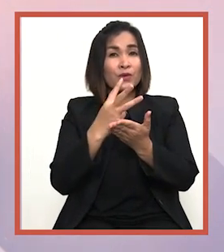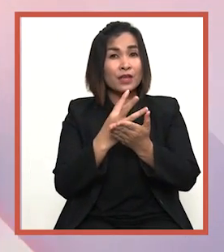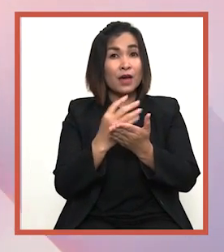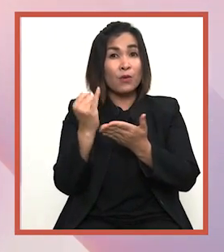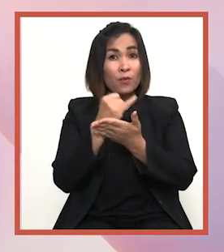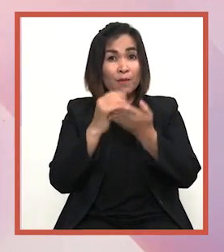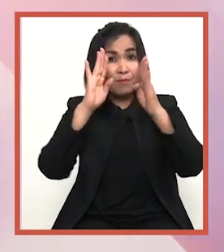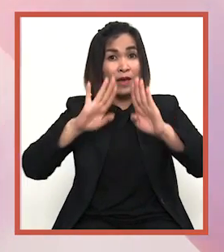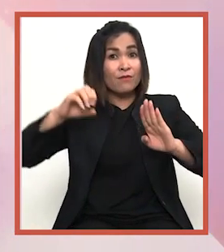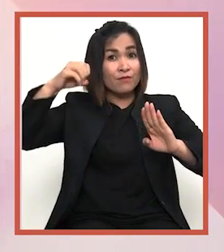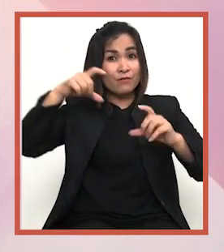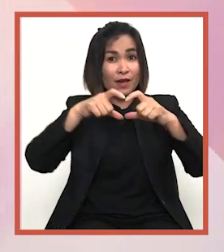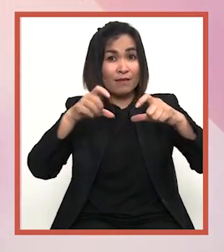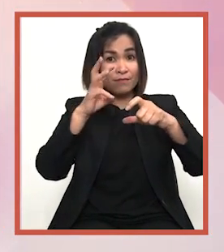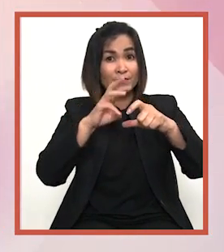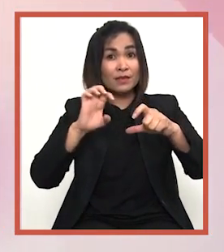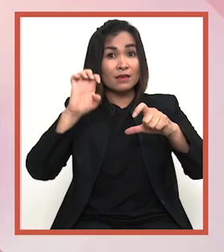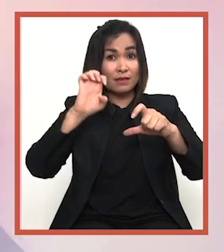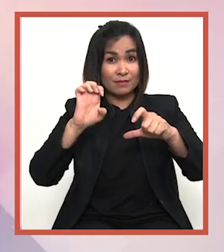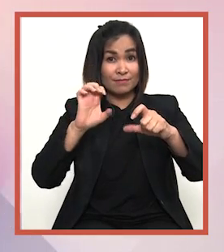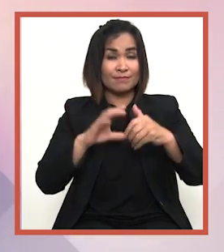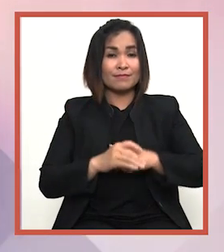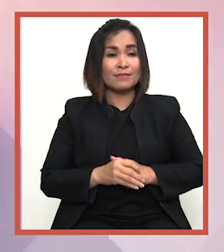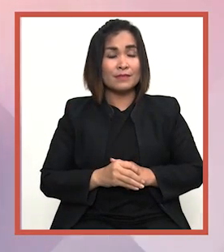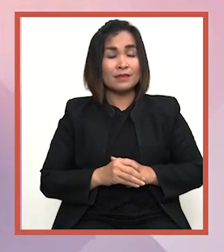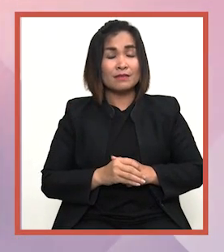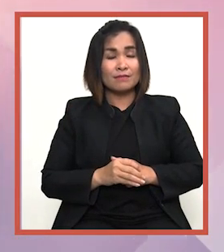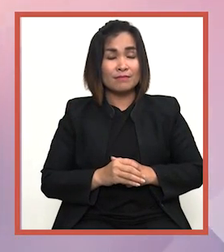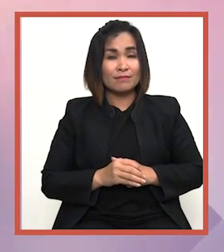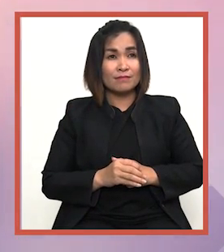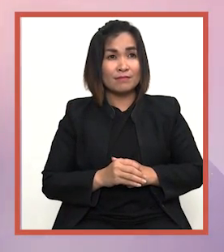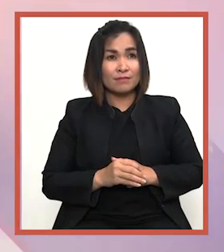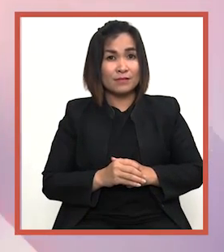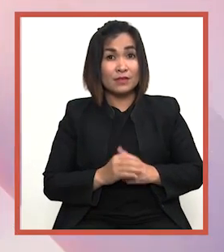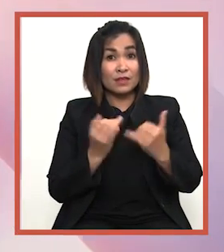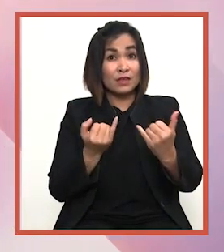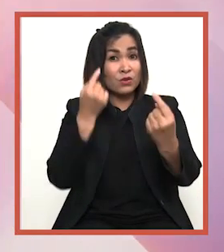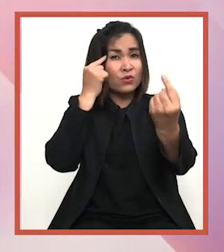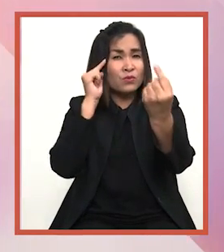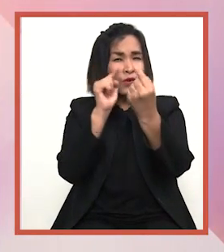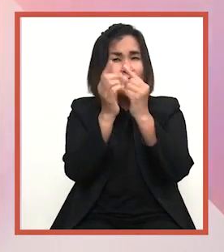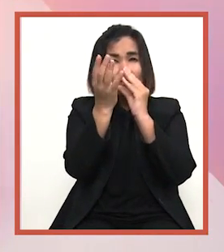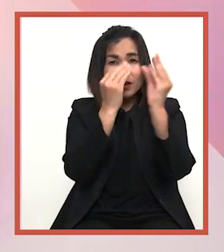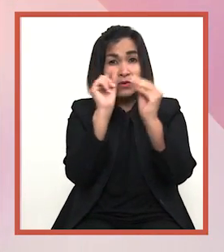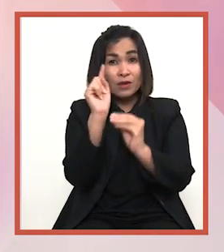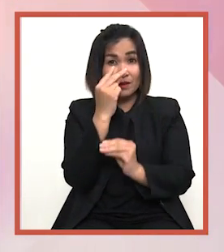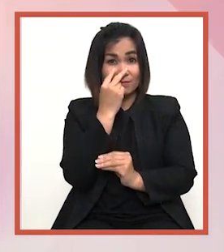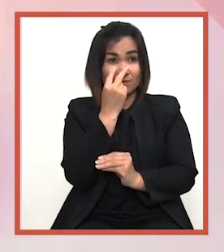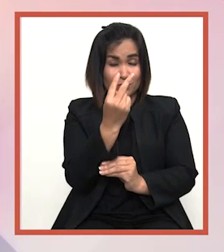าและอิเล็กทรอนิกส์เรามาติดตามชมจุดประสงค์กันก่อนครับ